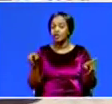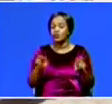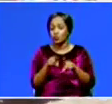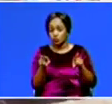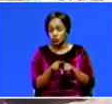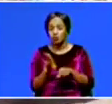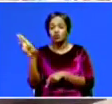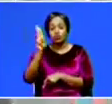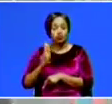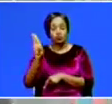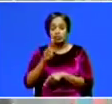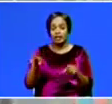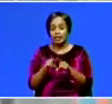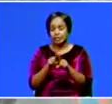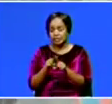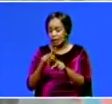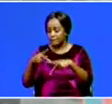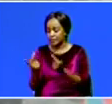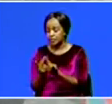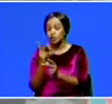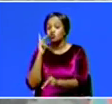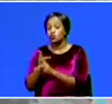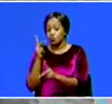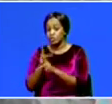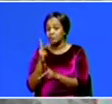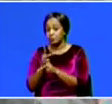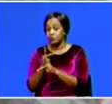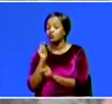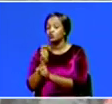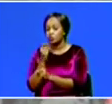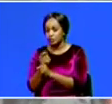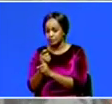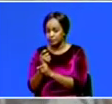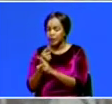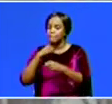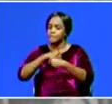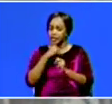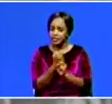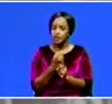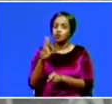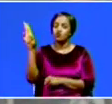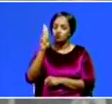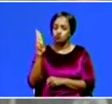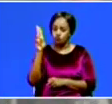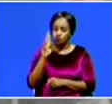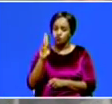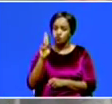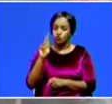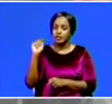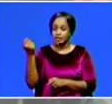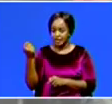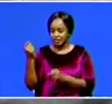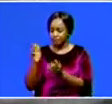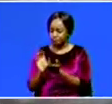kama hifadhi ya silaha. Mchango wake mama huyo ulifanya Rais Uhuru Kenyatta kumtunuku ardhi eneo la